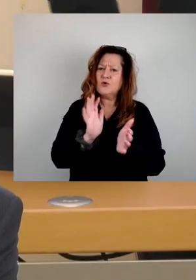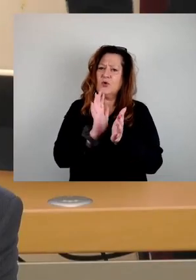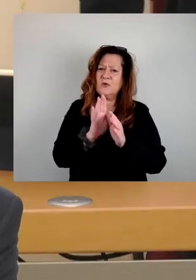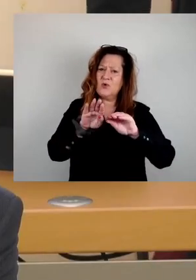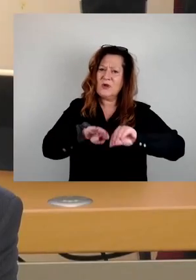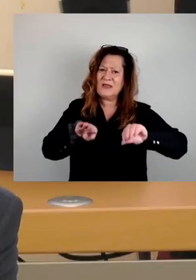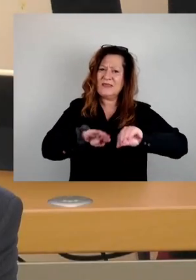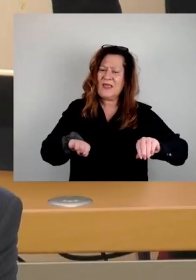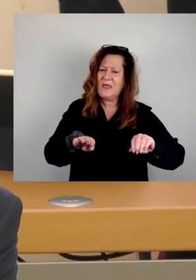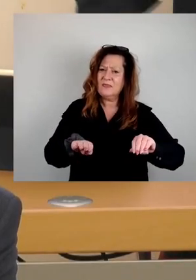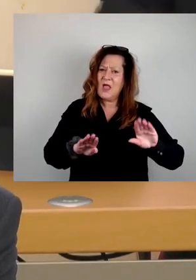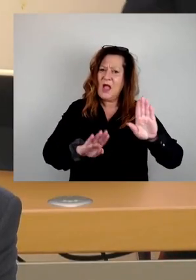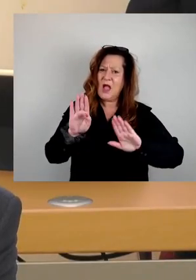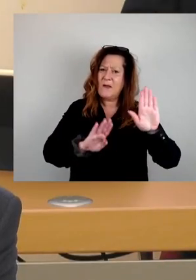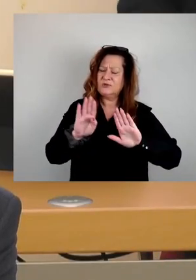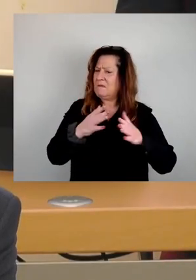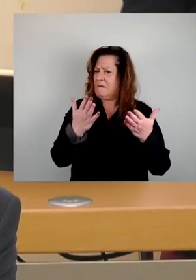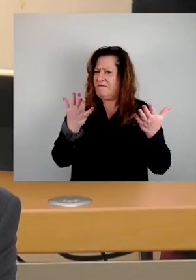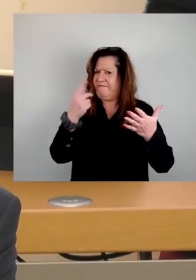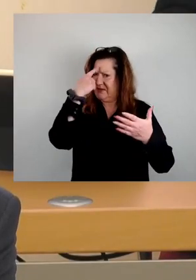ist damit gemeint, jetzt Ihren Antrag, Herr?